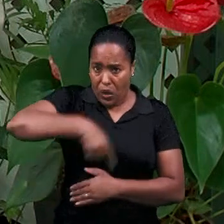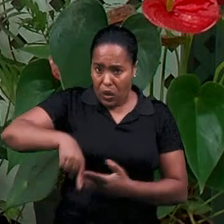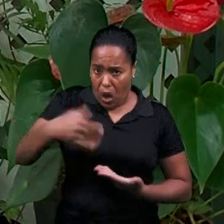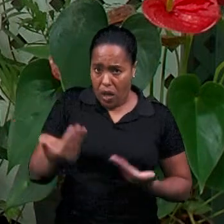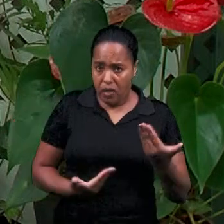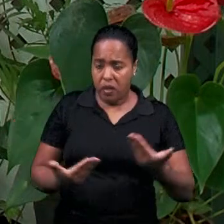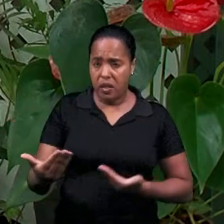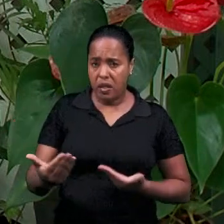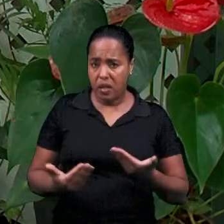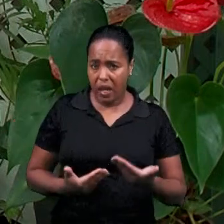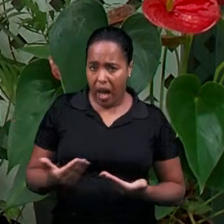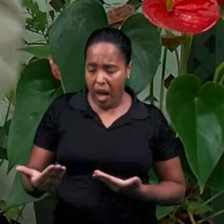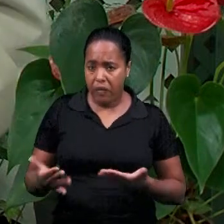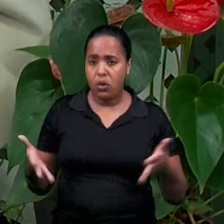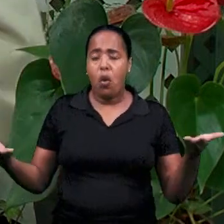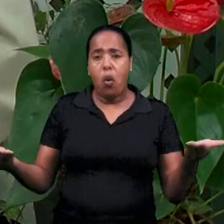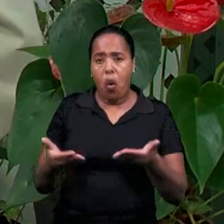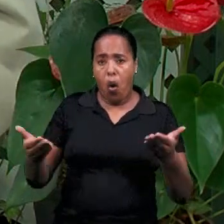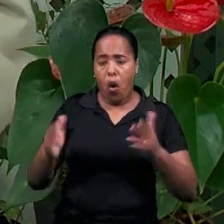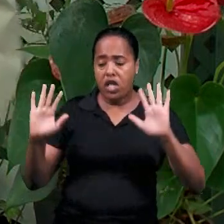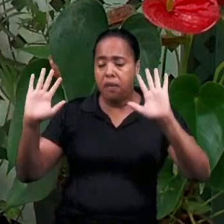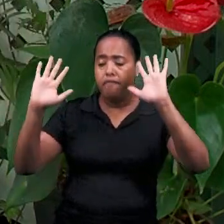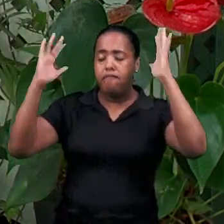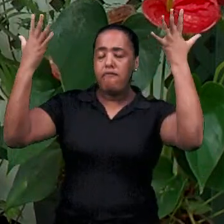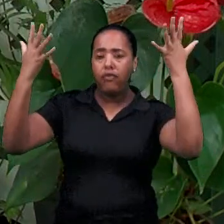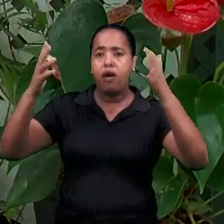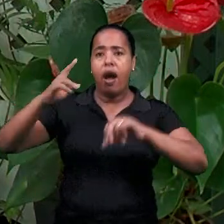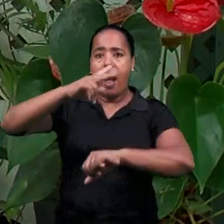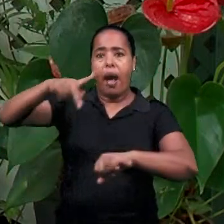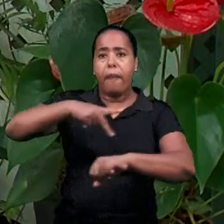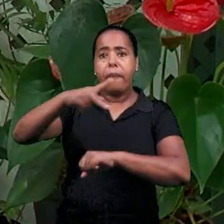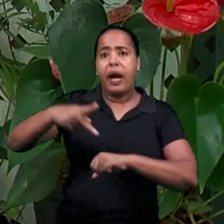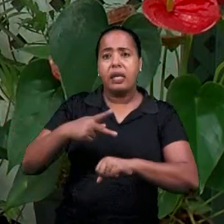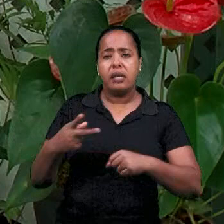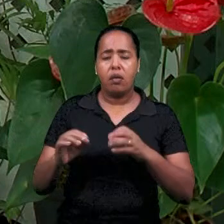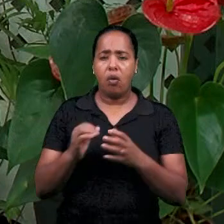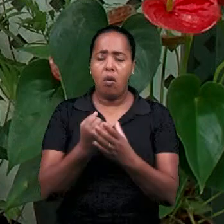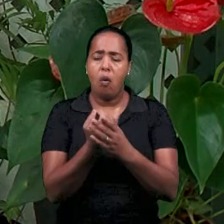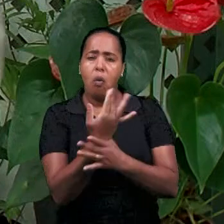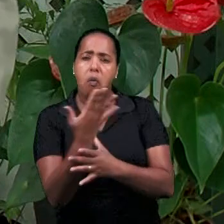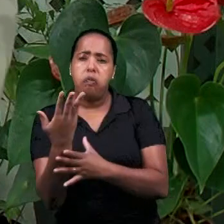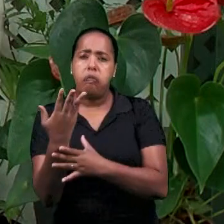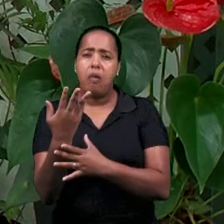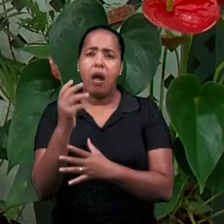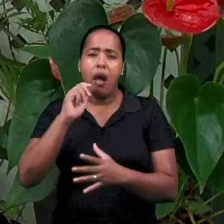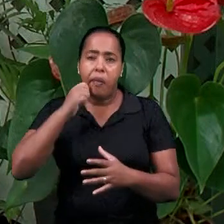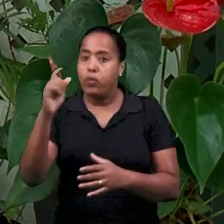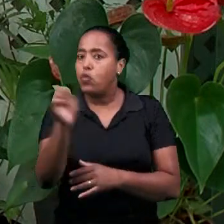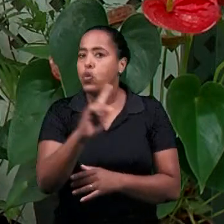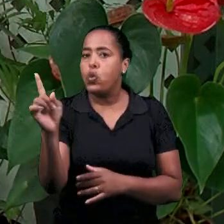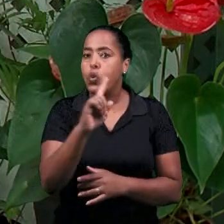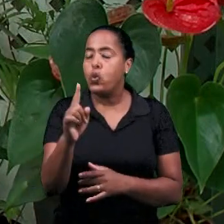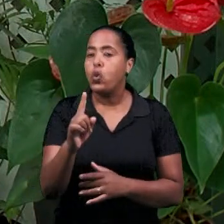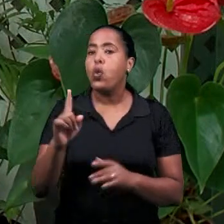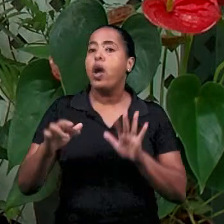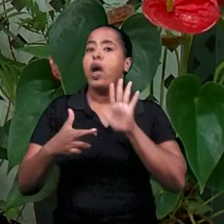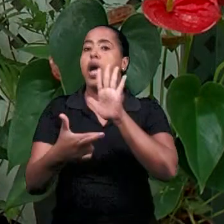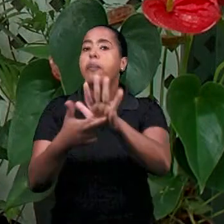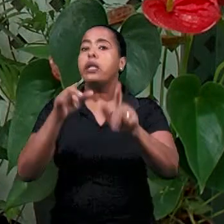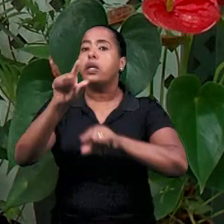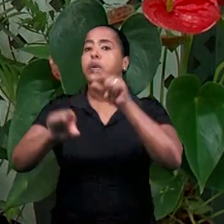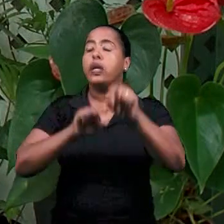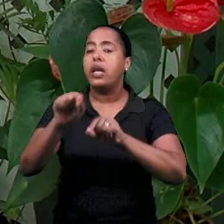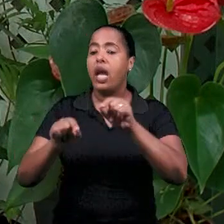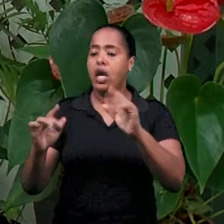chrétiens, nous commémorons la Pâque avec des herbes amères. Les herbes amères, c'est Jésus qui l'a mangé quand il est allé à la croix du